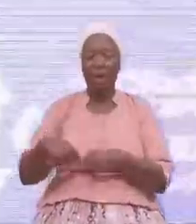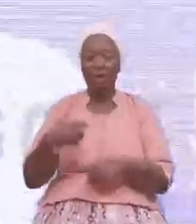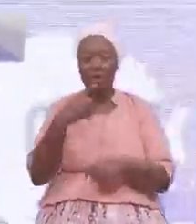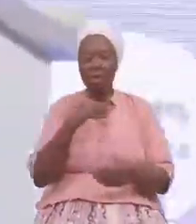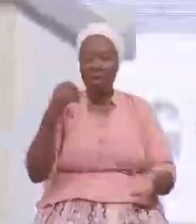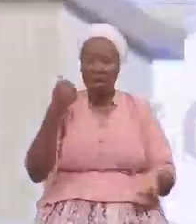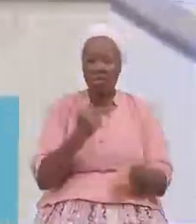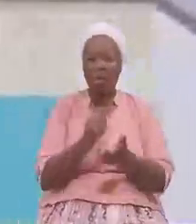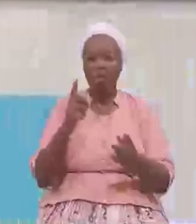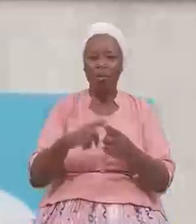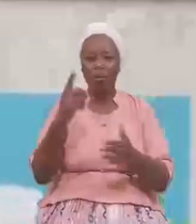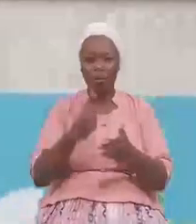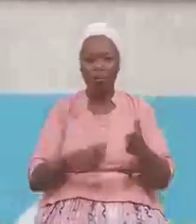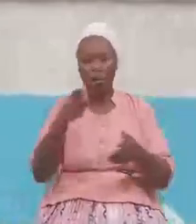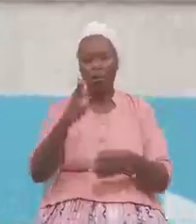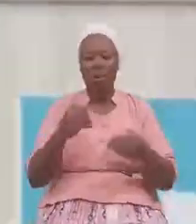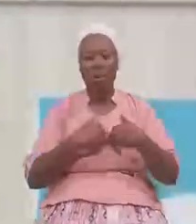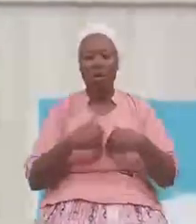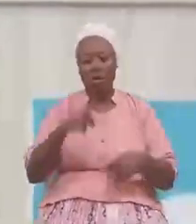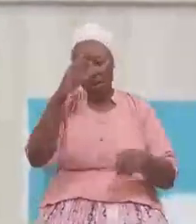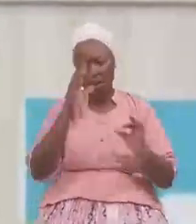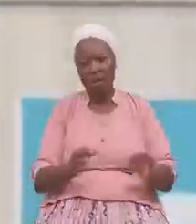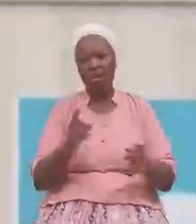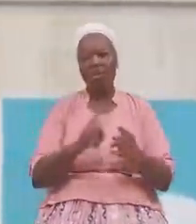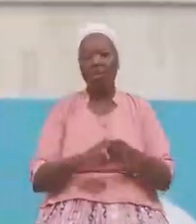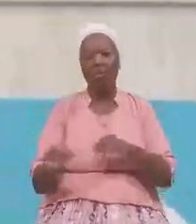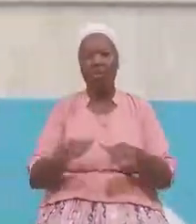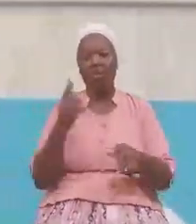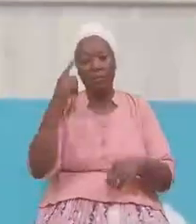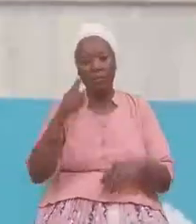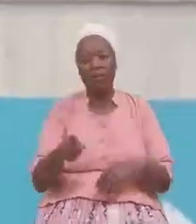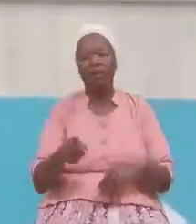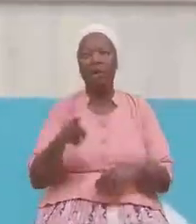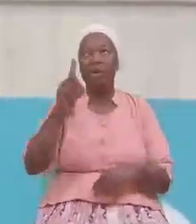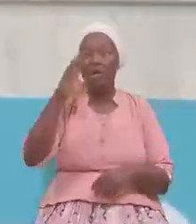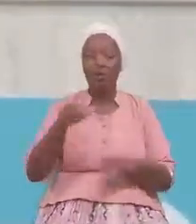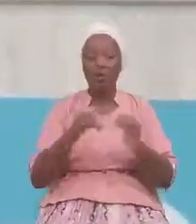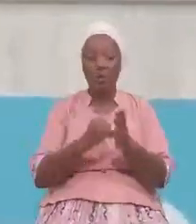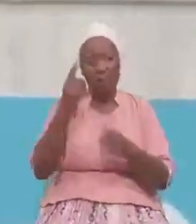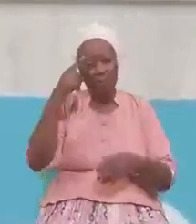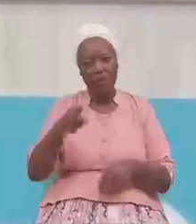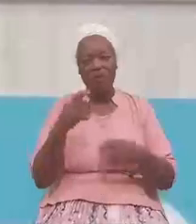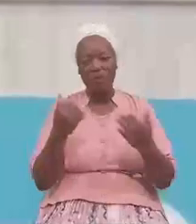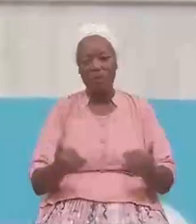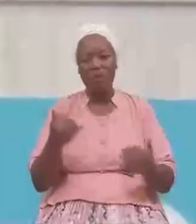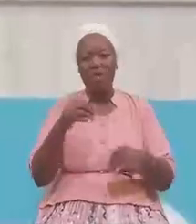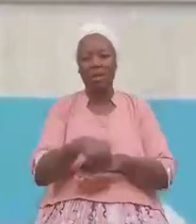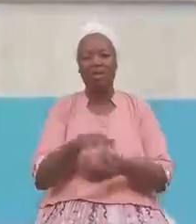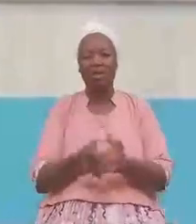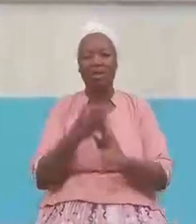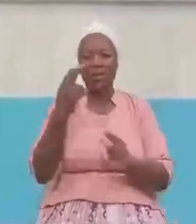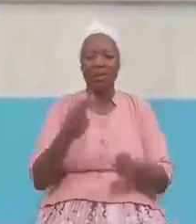que Dieu a décidé de faire. Il le fera pour toi au nom de Jésus.